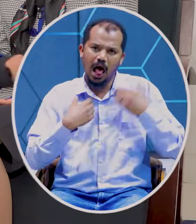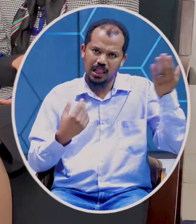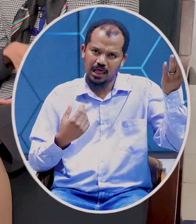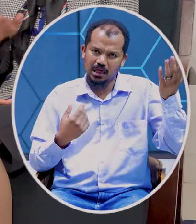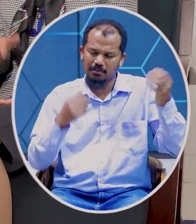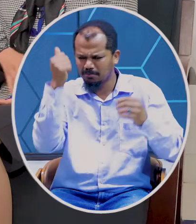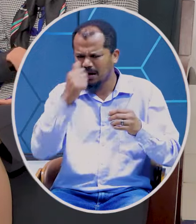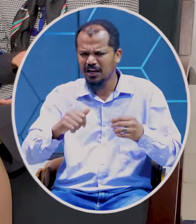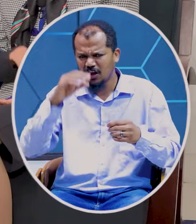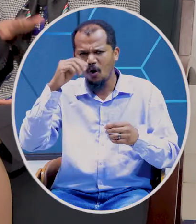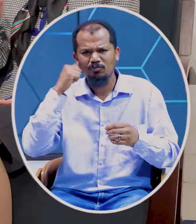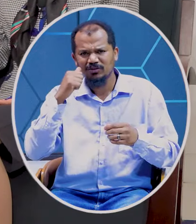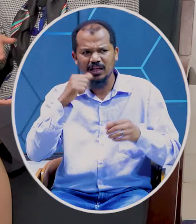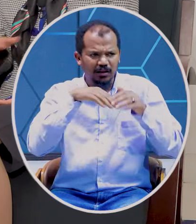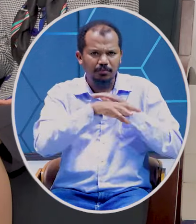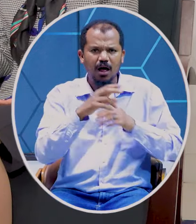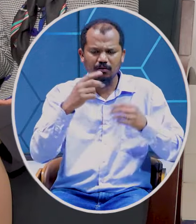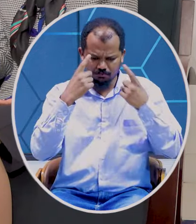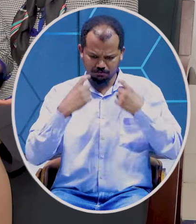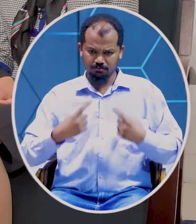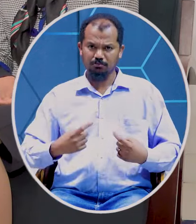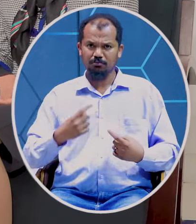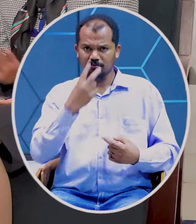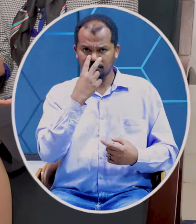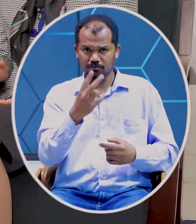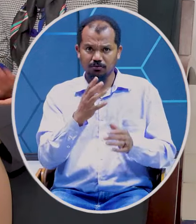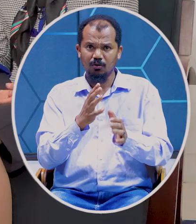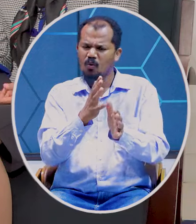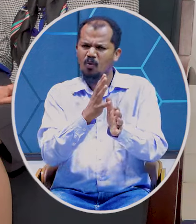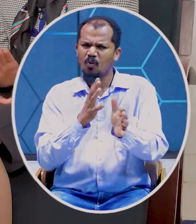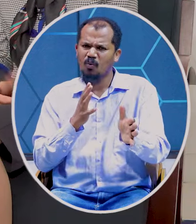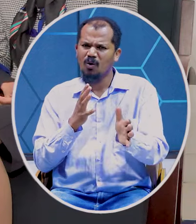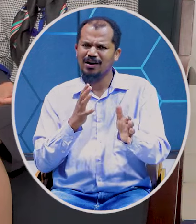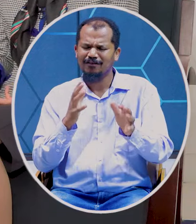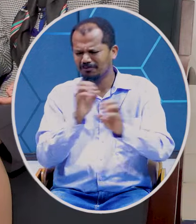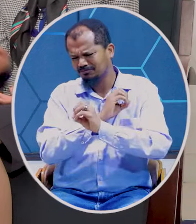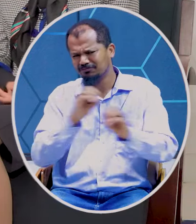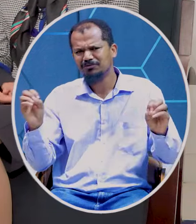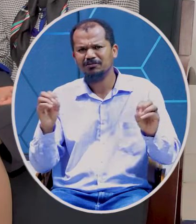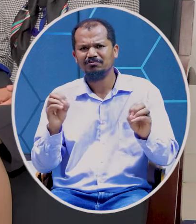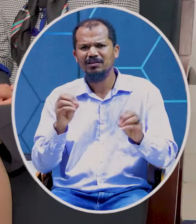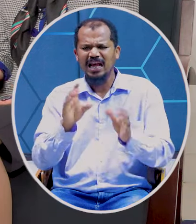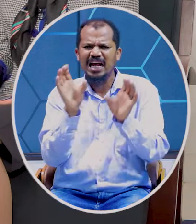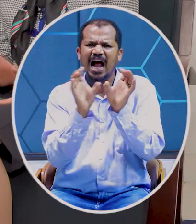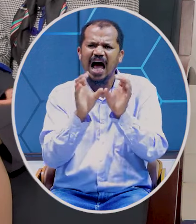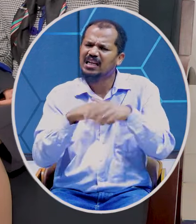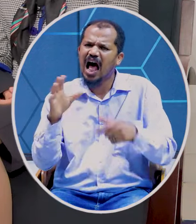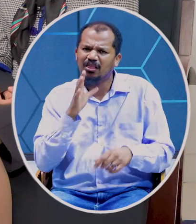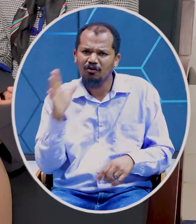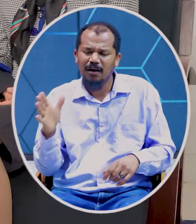ይባላል። ማንኛውም ሴት ገብታ ታይታ መውጣት የምትችልበት ካለ ወረፋ ሳትጠብቅ ካርዳክ